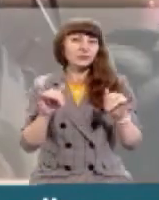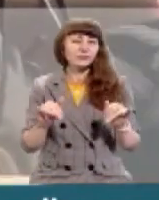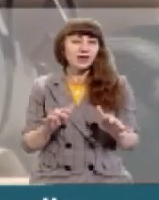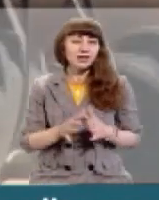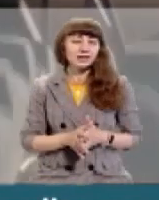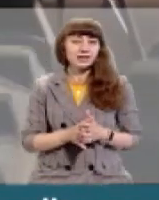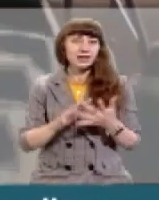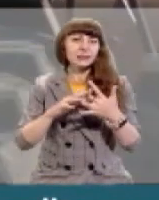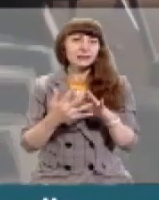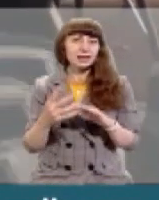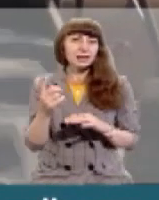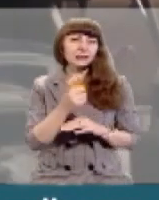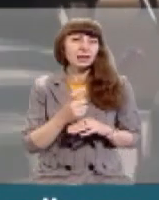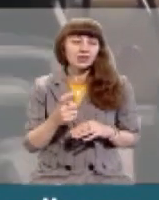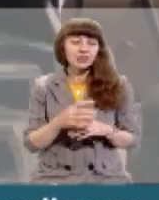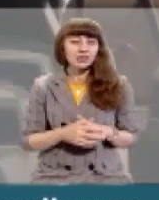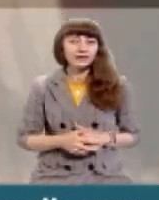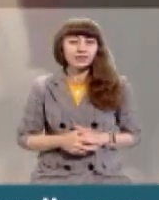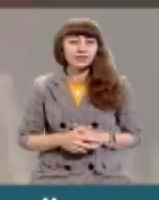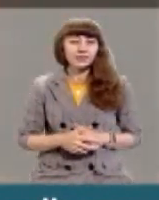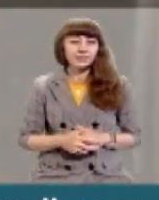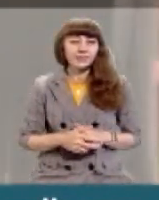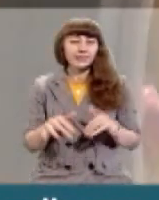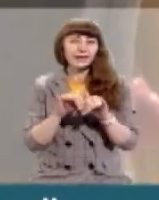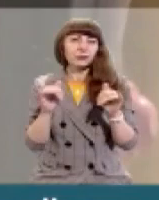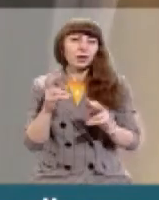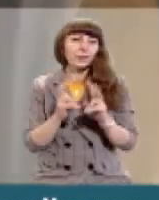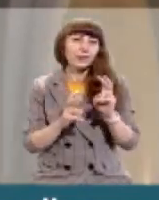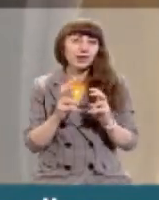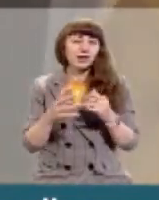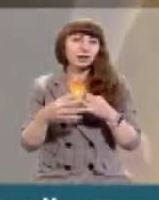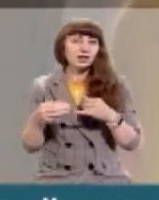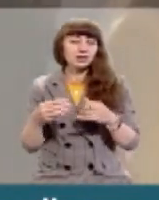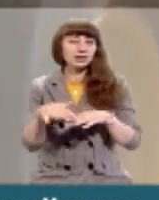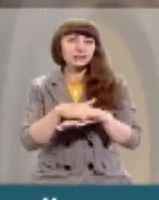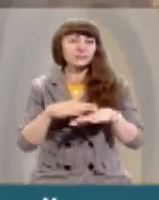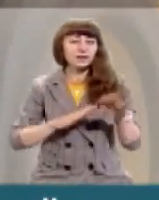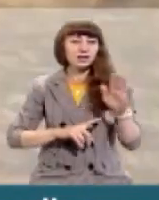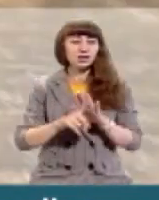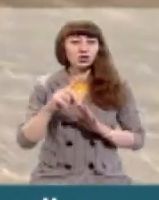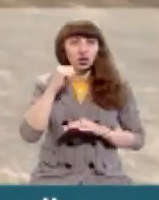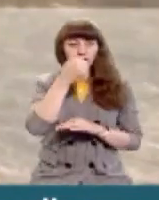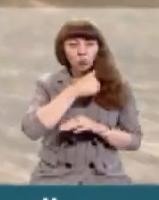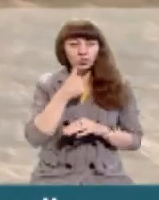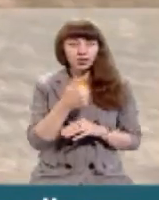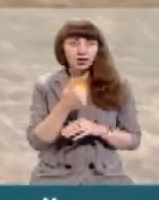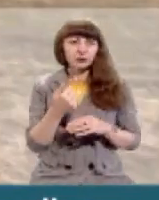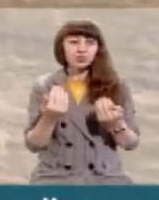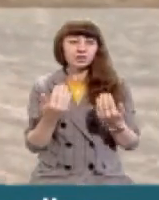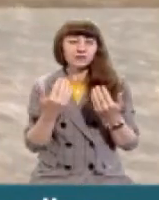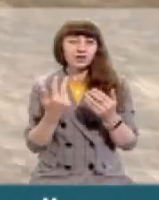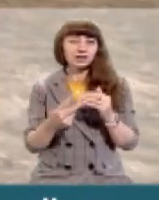имени Беимбета Майлина развивается и сельское хозяйство. Рост производства в аграрной сфере района с начала этого года